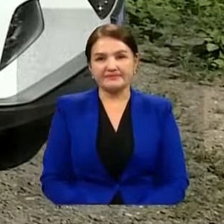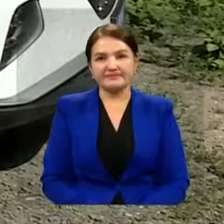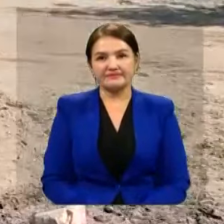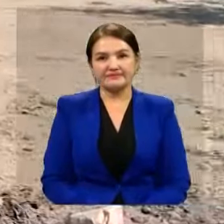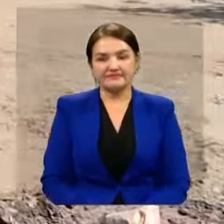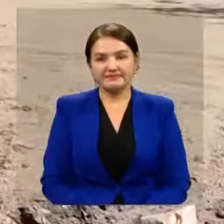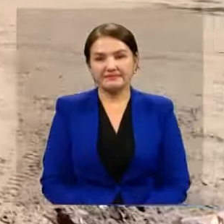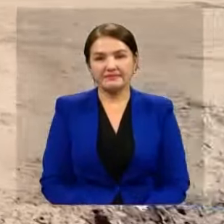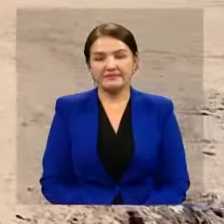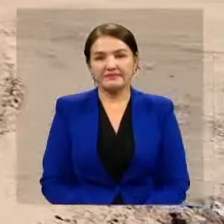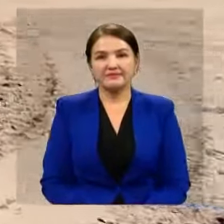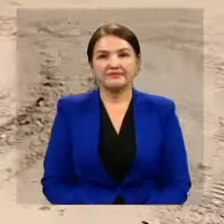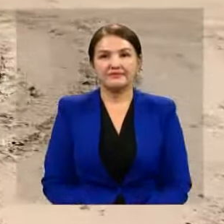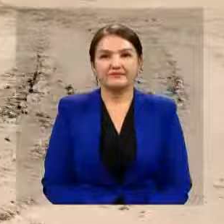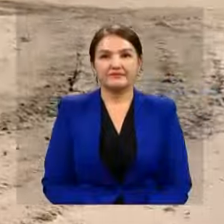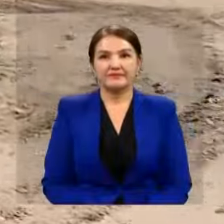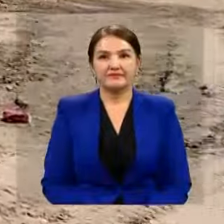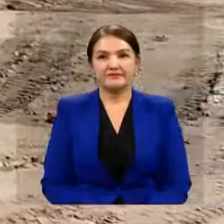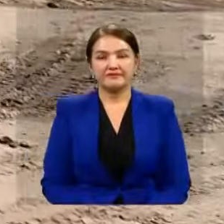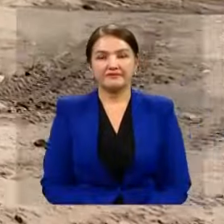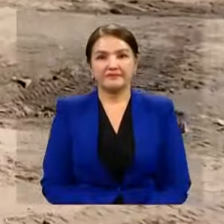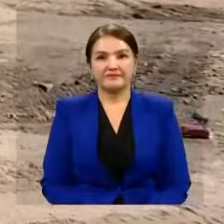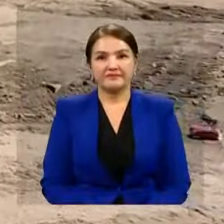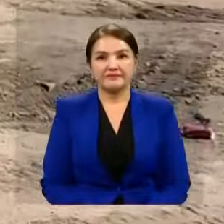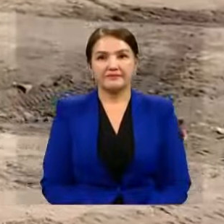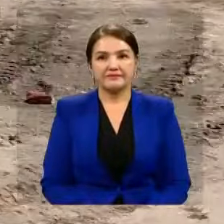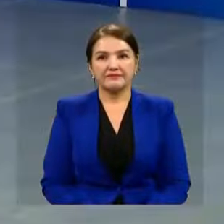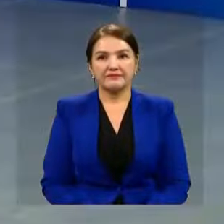Сахиджанова, Самат Каликенов, Азамат Сауханов, Аптатанысы.